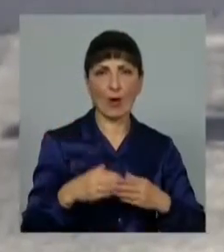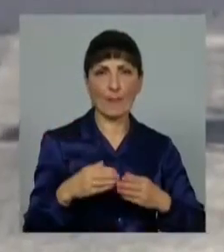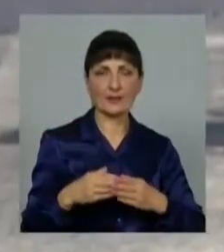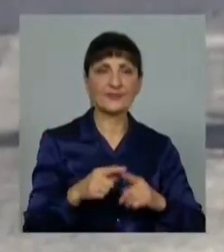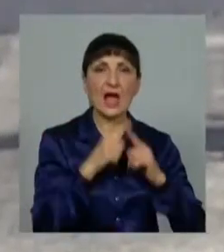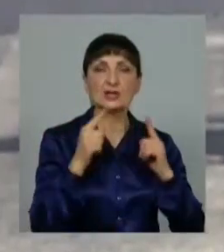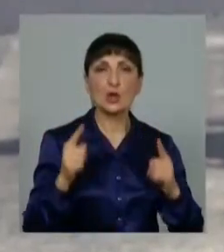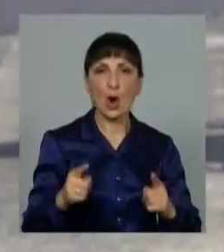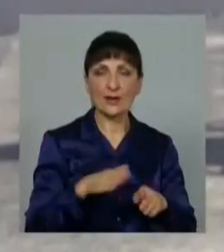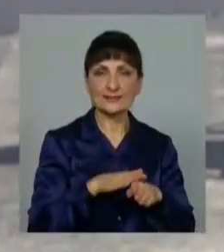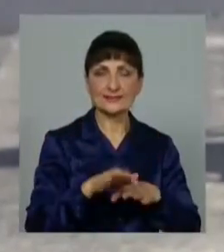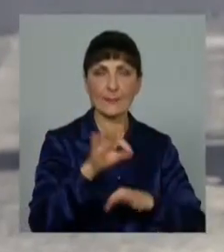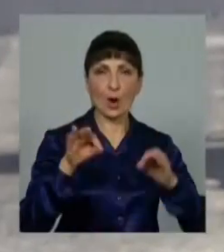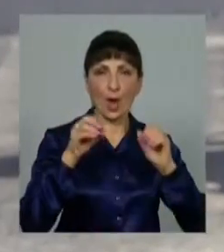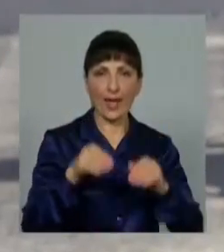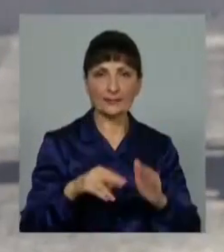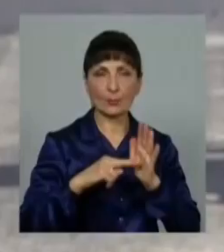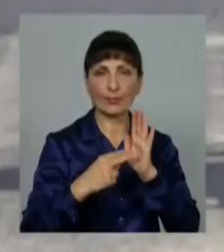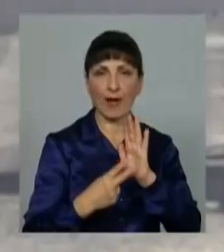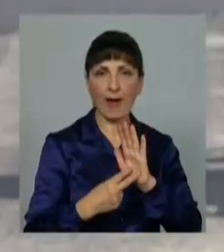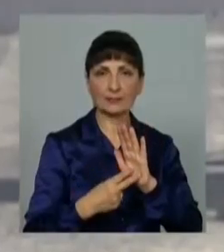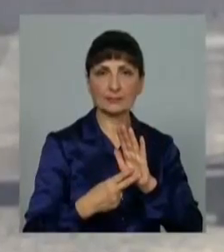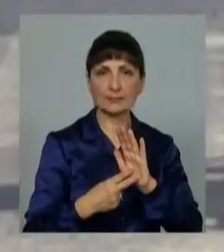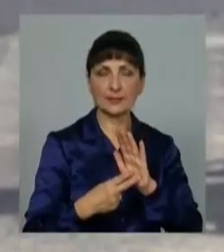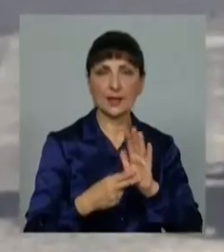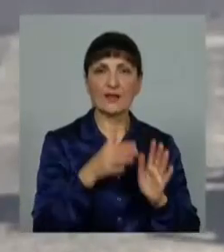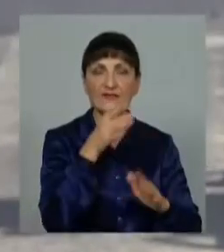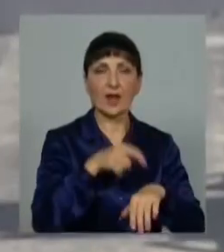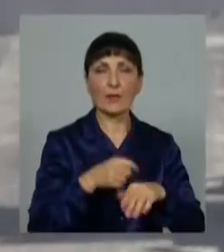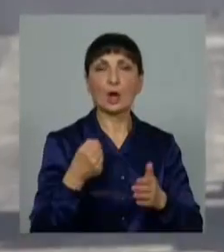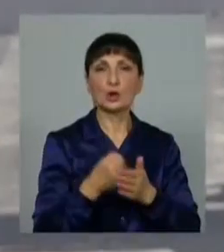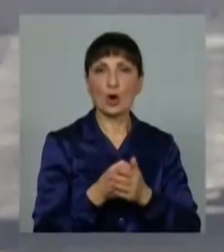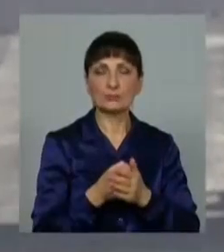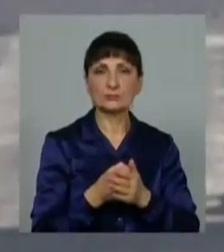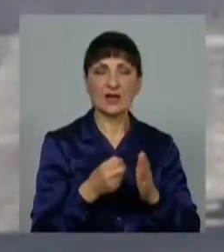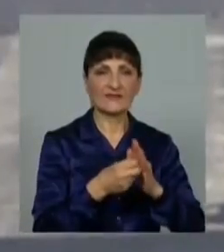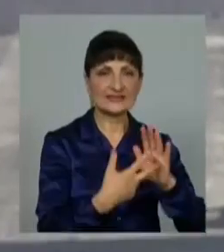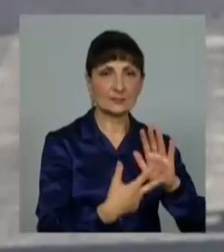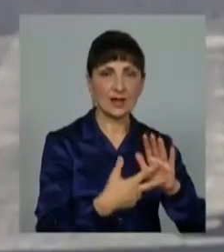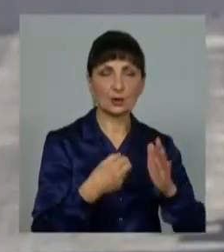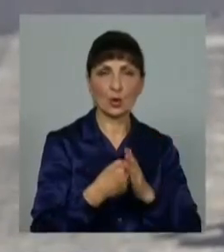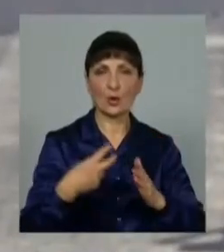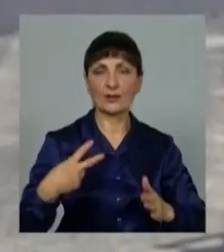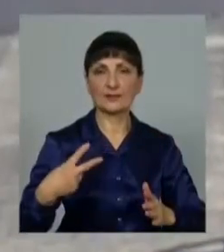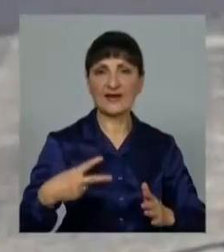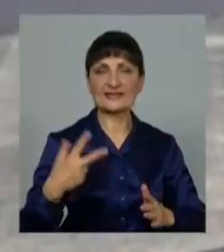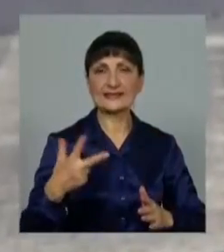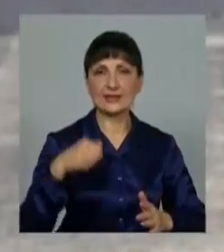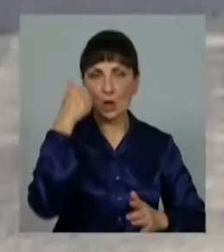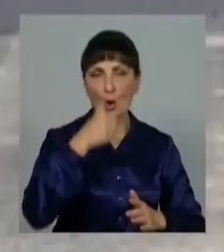Срок реализации проекта рассчитан на до 18 по 23